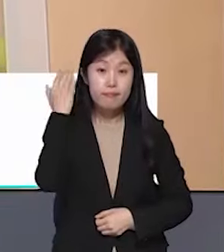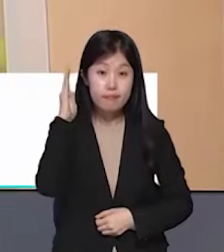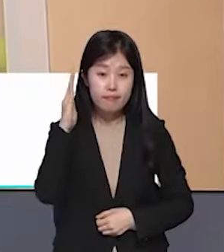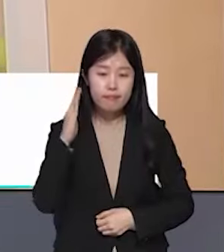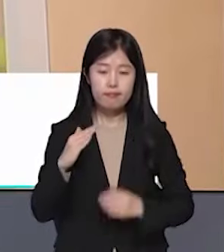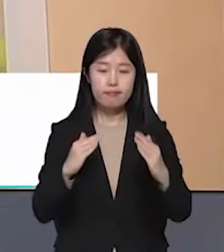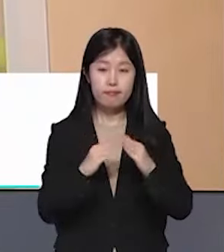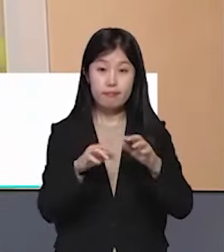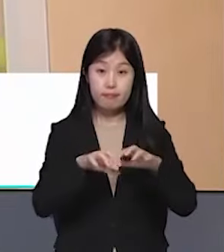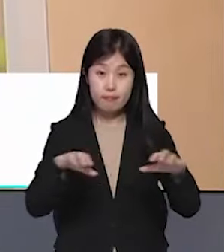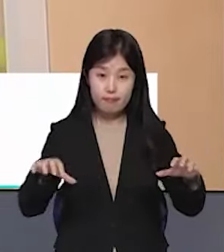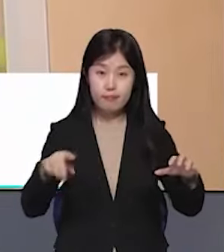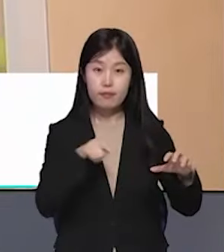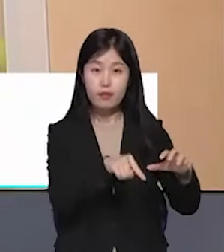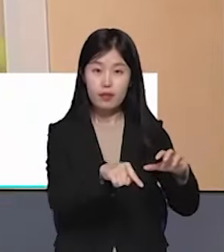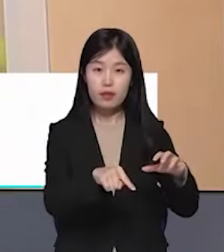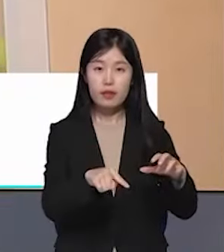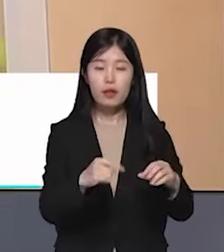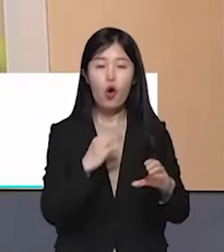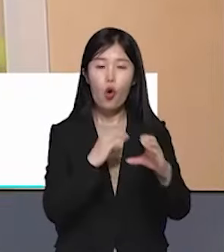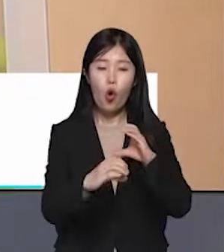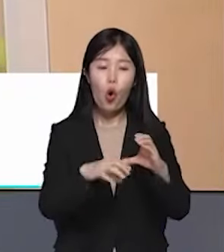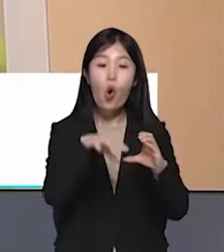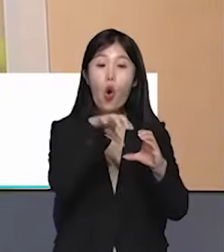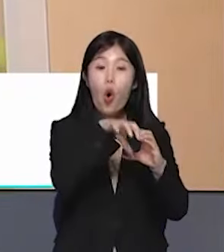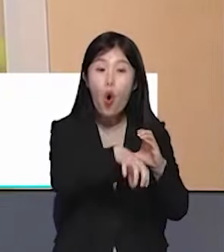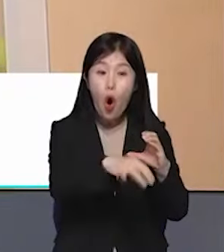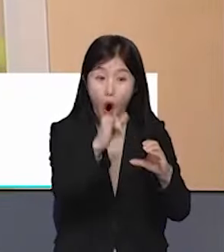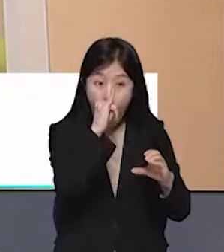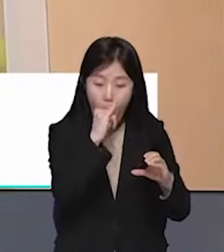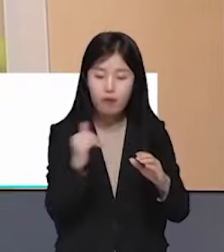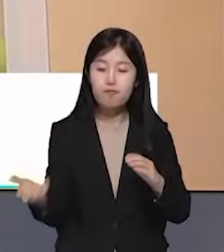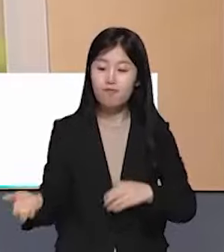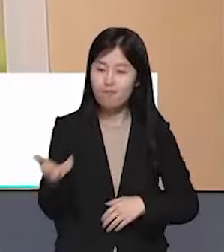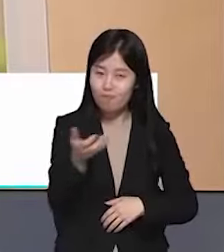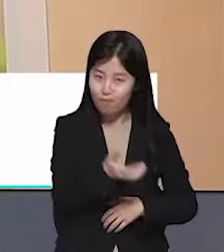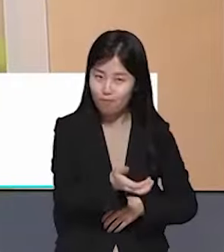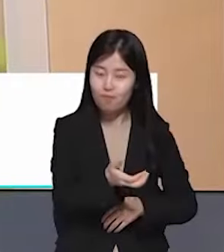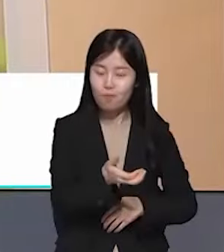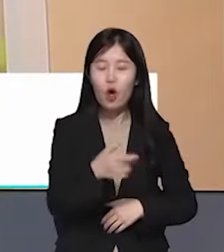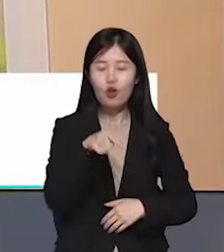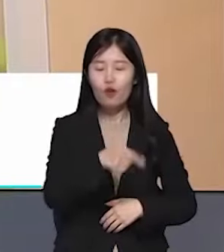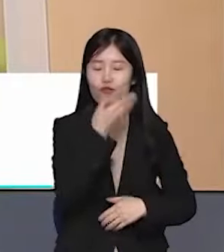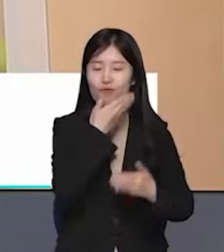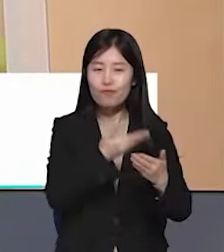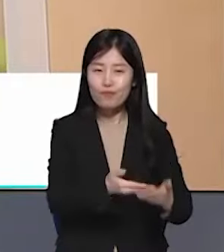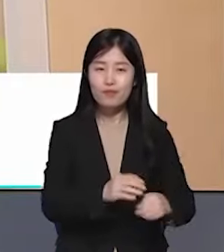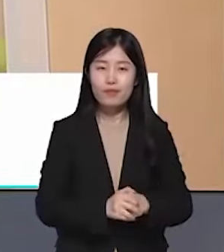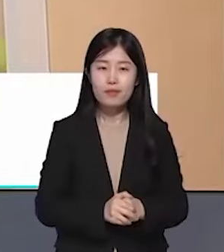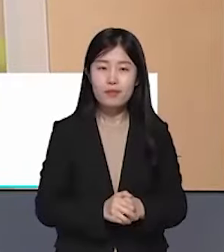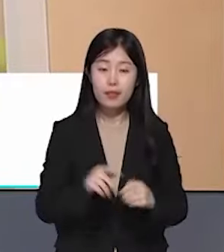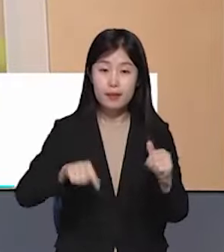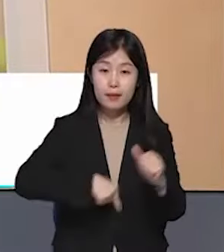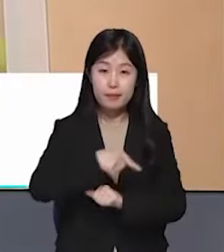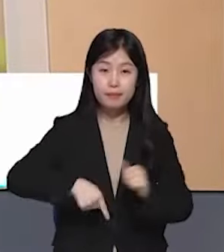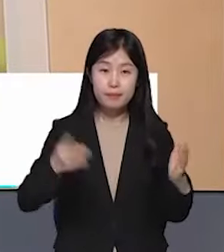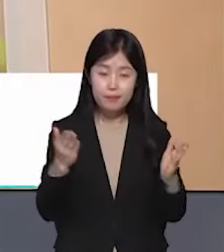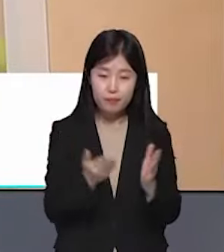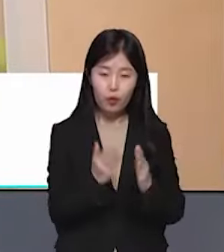요즘에는 주민 커뮤니티 시설이 주거 환경을 고르는데 중요한 요소 중 하나로 떠오르고 있는데요. 이런 흐름에